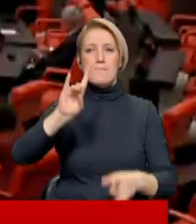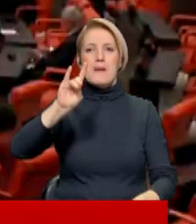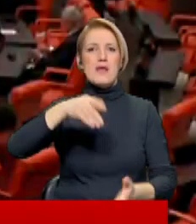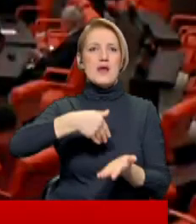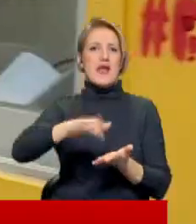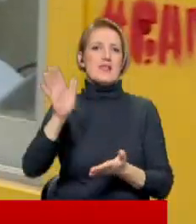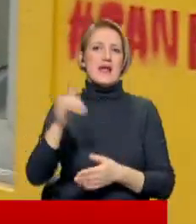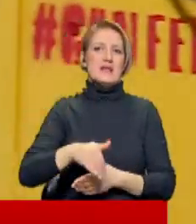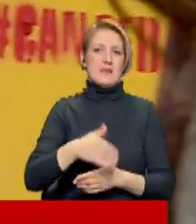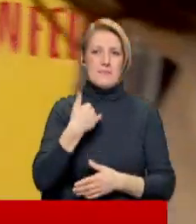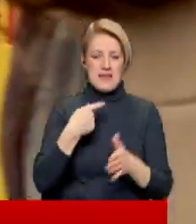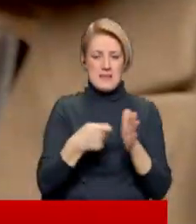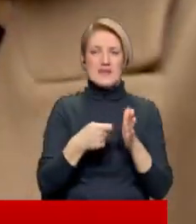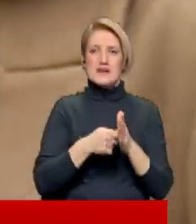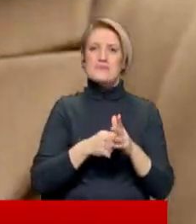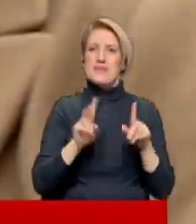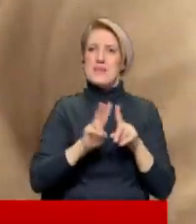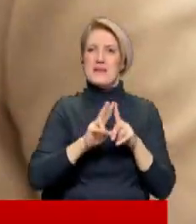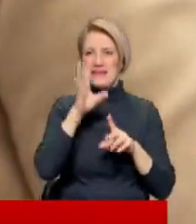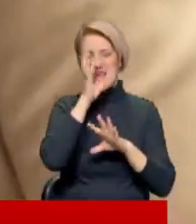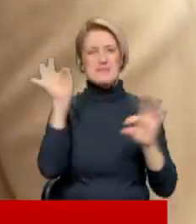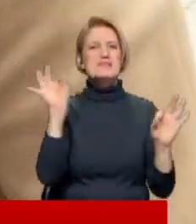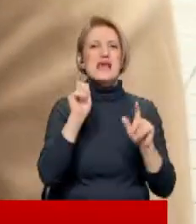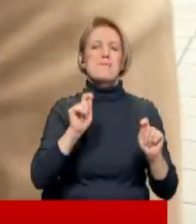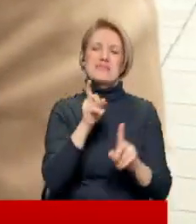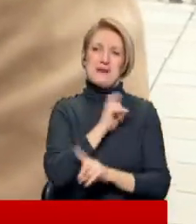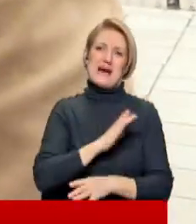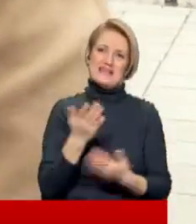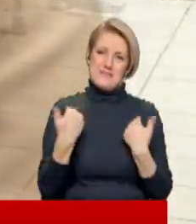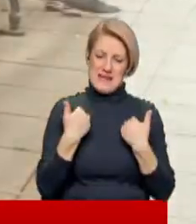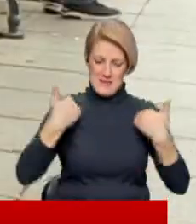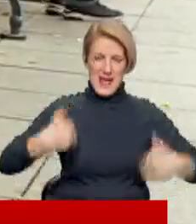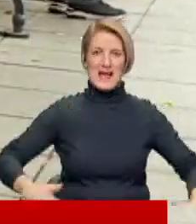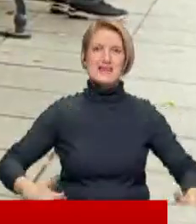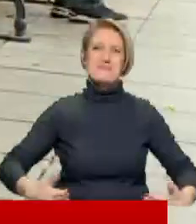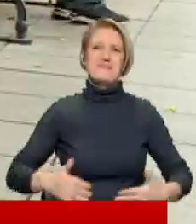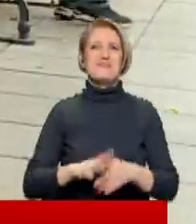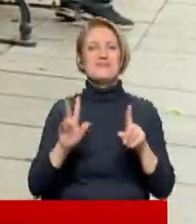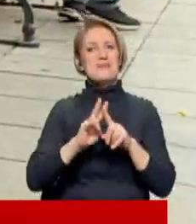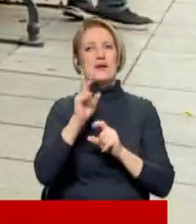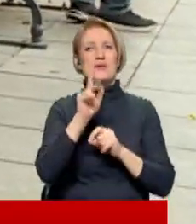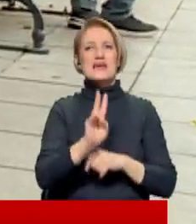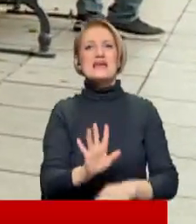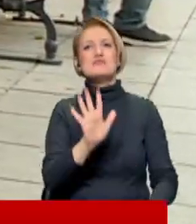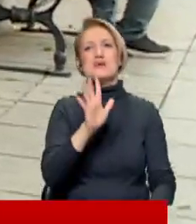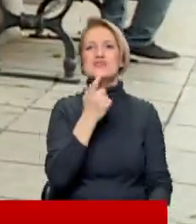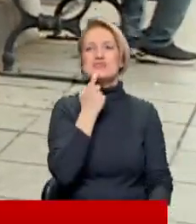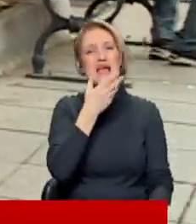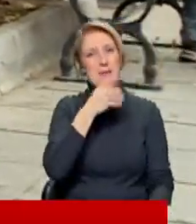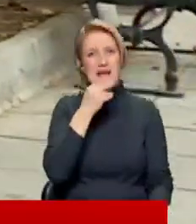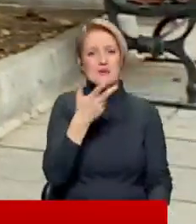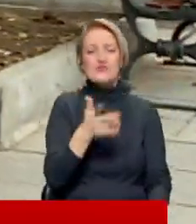MHP'den ret geldi. Benim adım Nebahat. Aman kimse yapmasın kabahat. İşte benim halim. Nebahat Özdağ'ın 75 yaşında